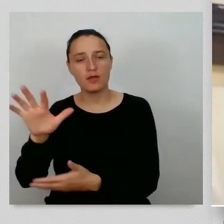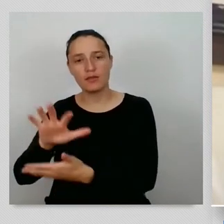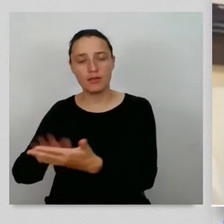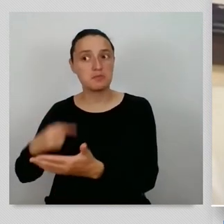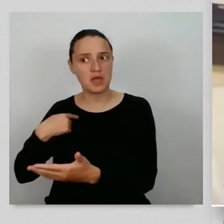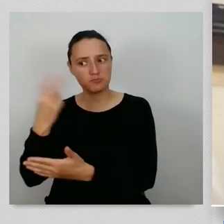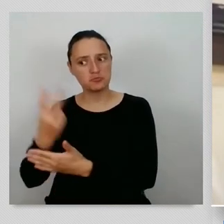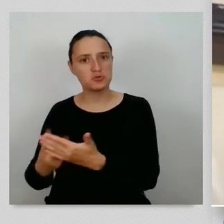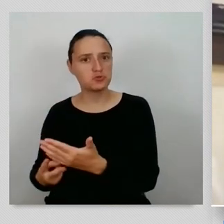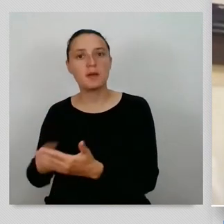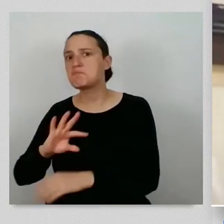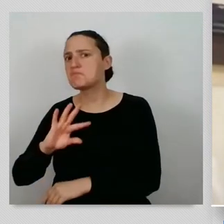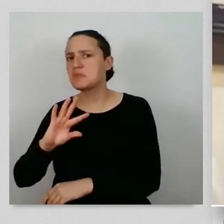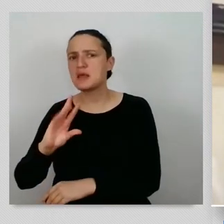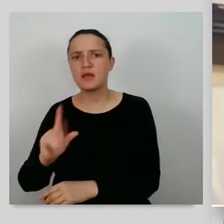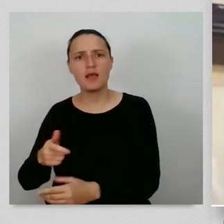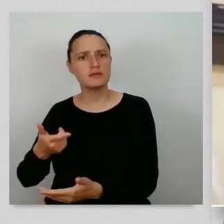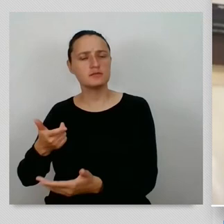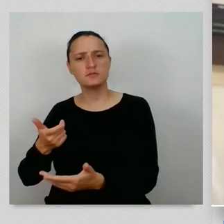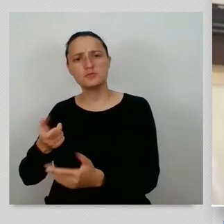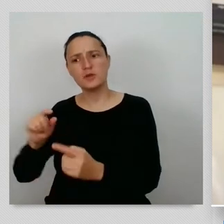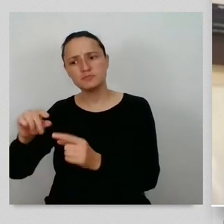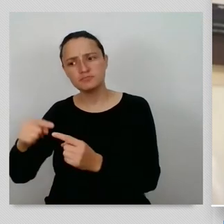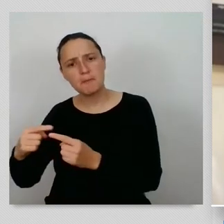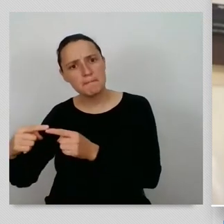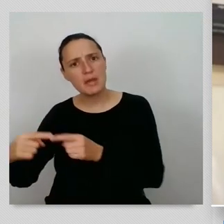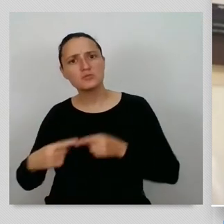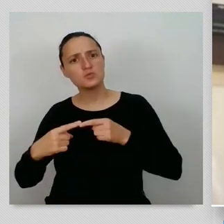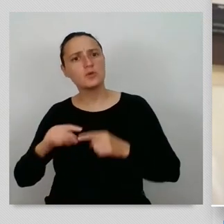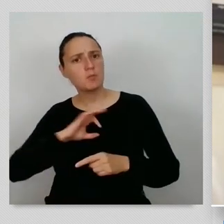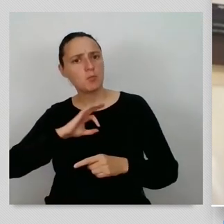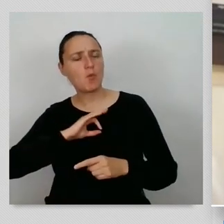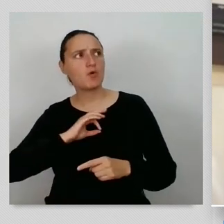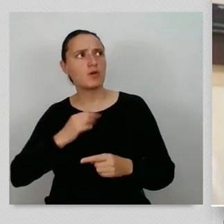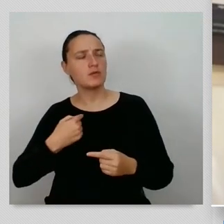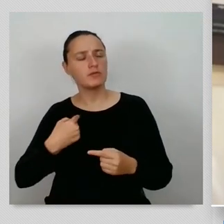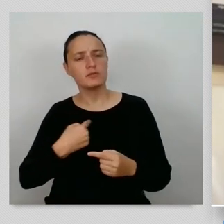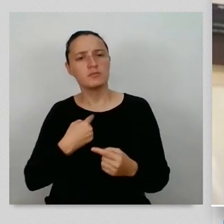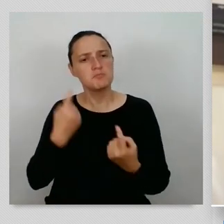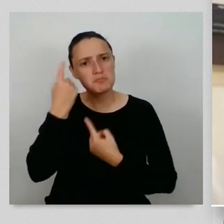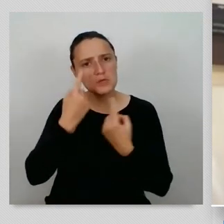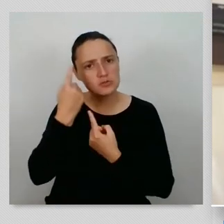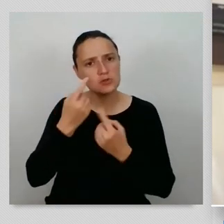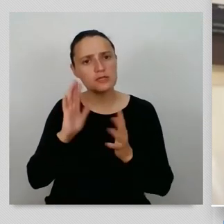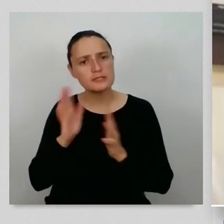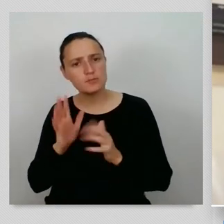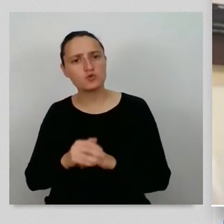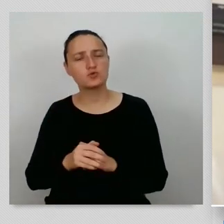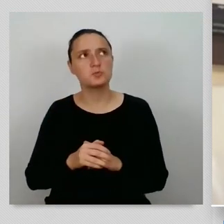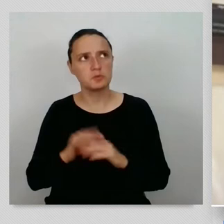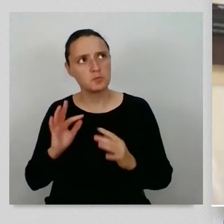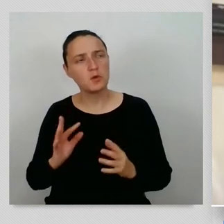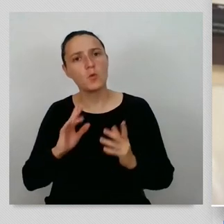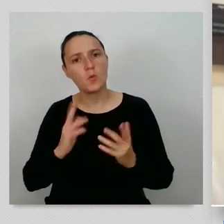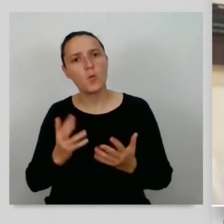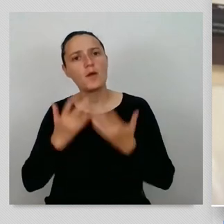lęki osobiste, które zostały tak pogłębione i systematyzowane. I chciałabym